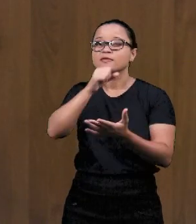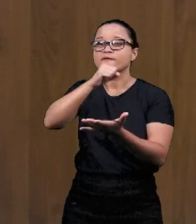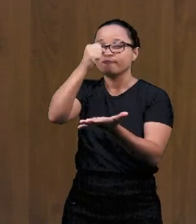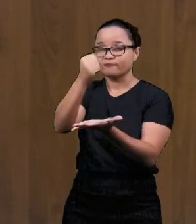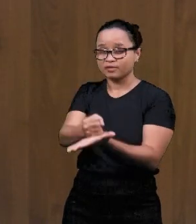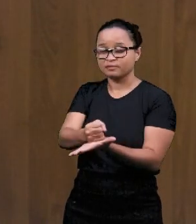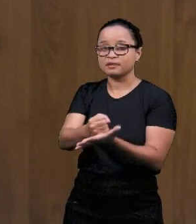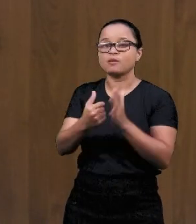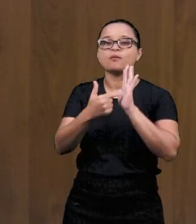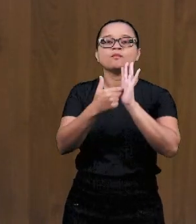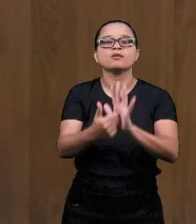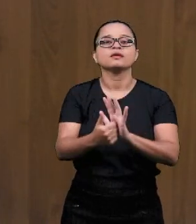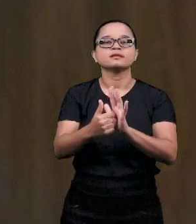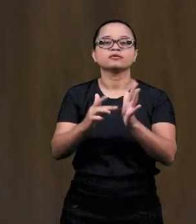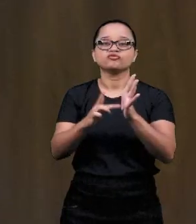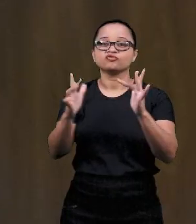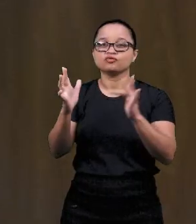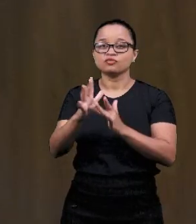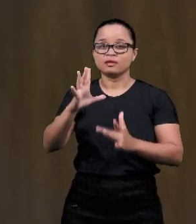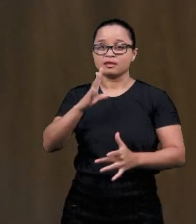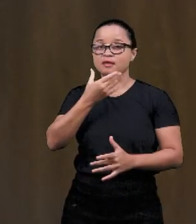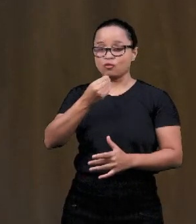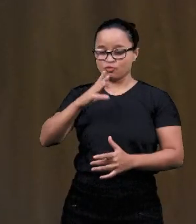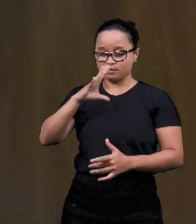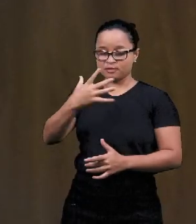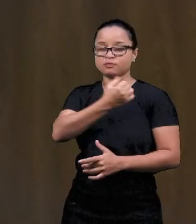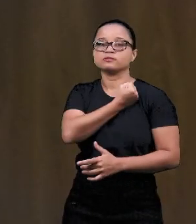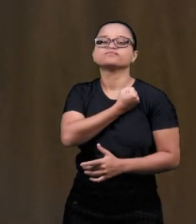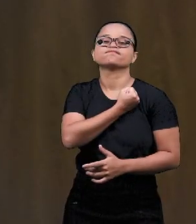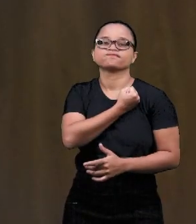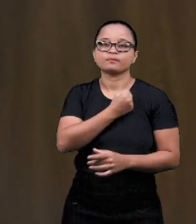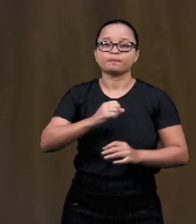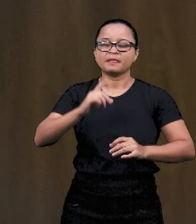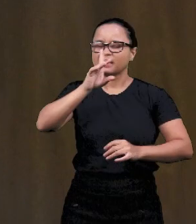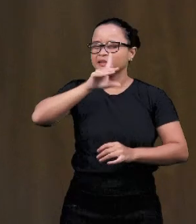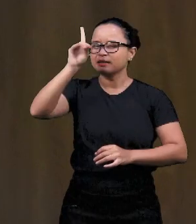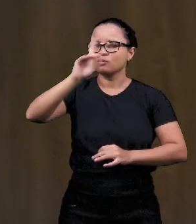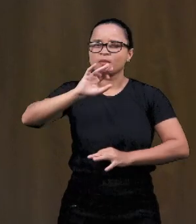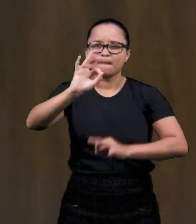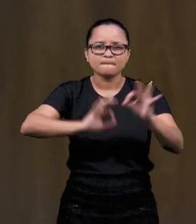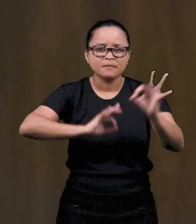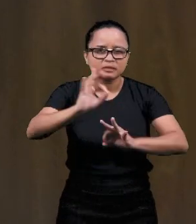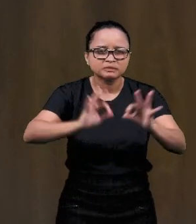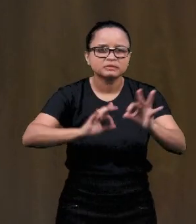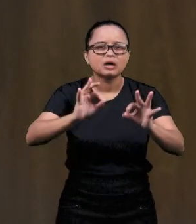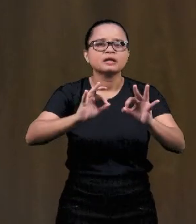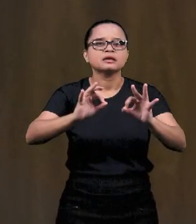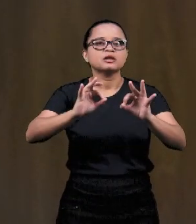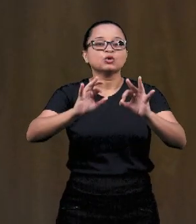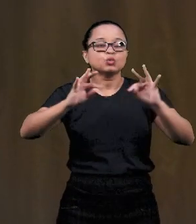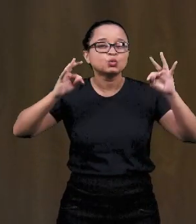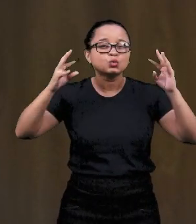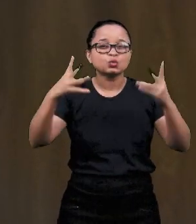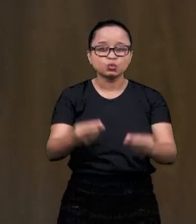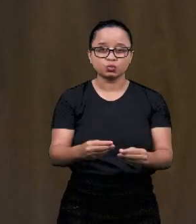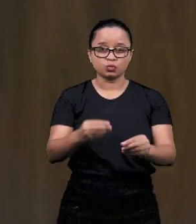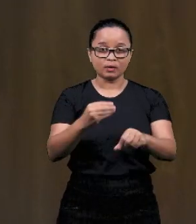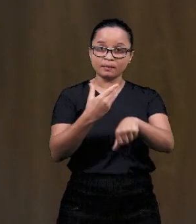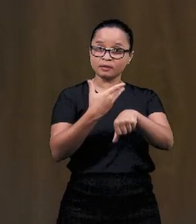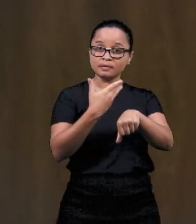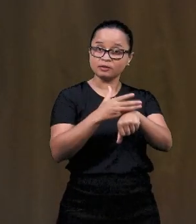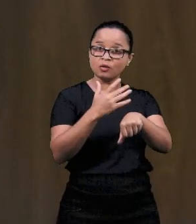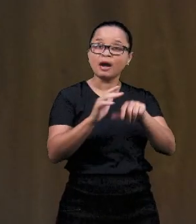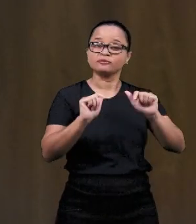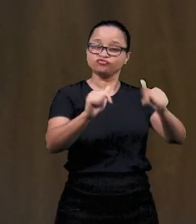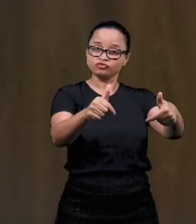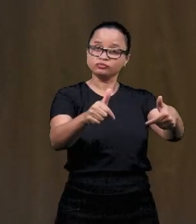vers Jésus, le seul sauveur. Dieu, il a tout planifié, il a mis son projet en pratique. Dieu, il a agi en